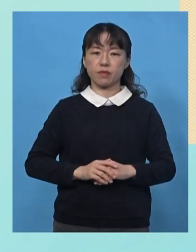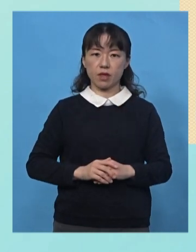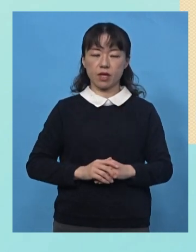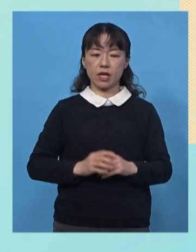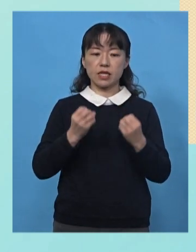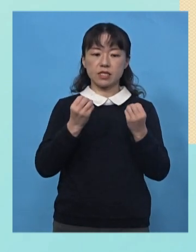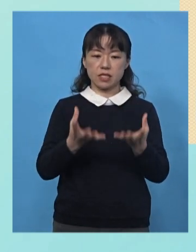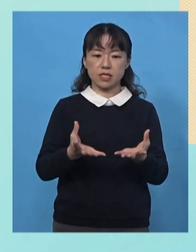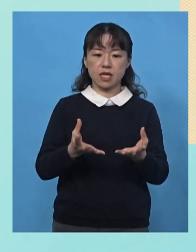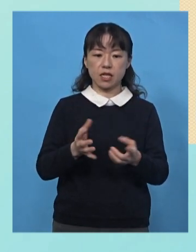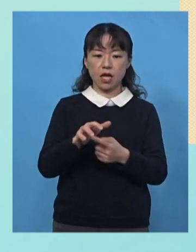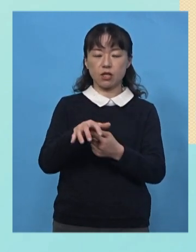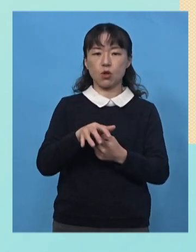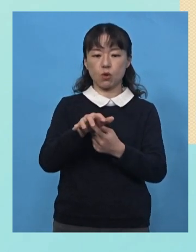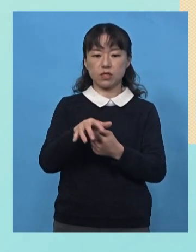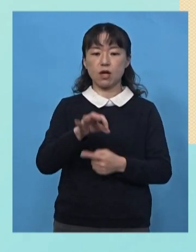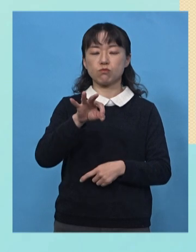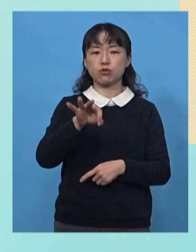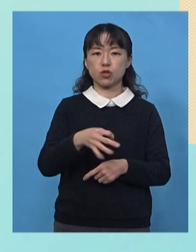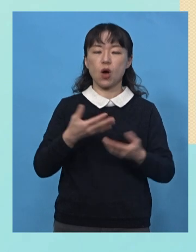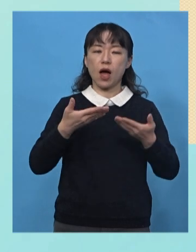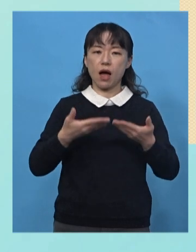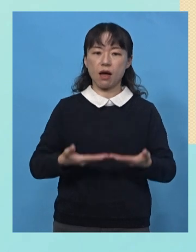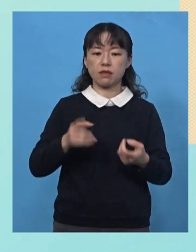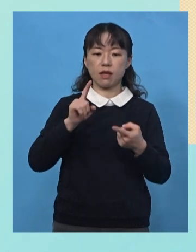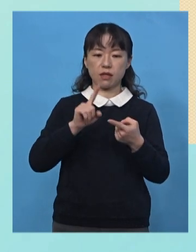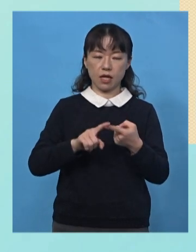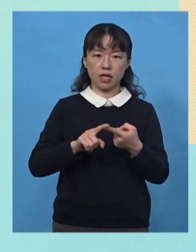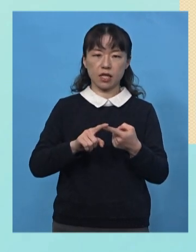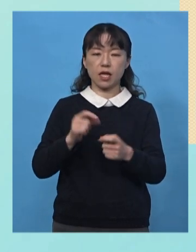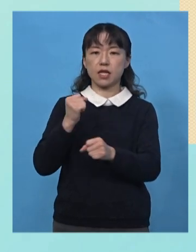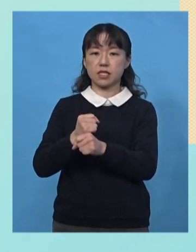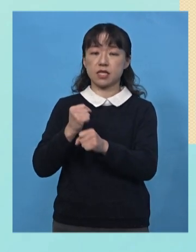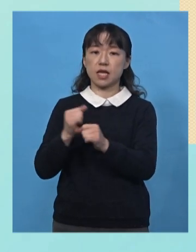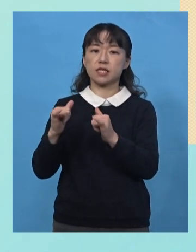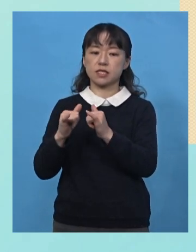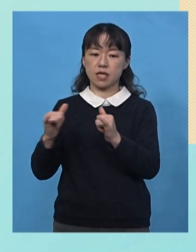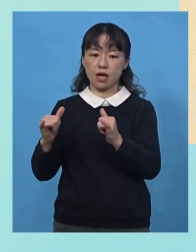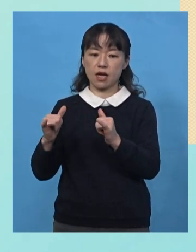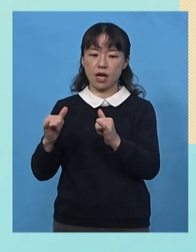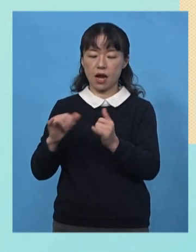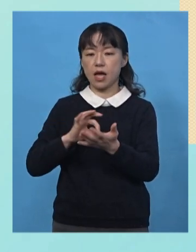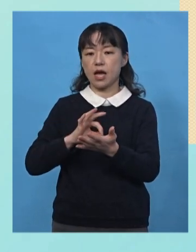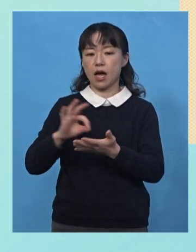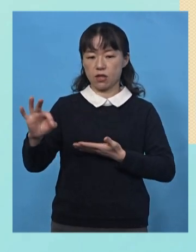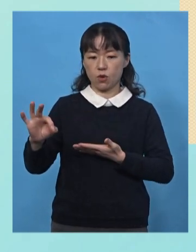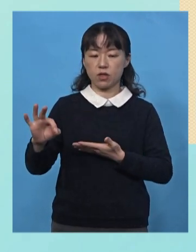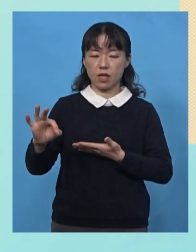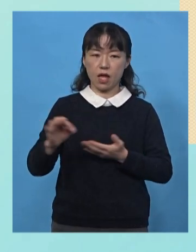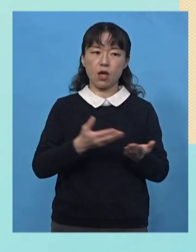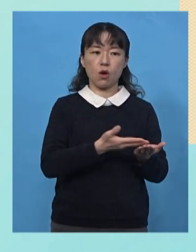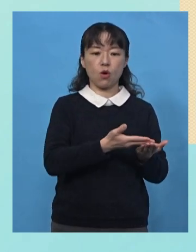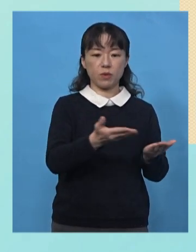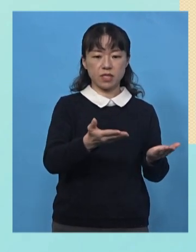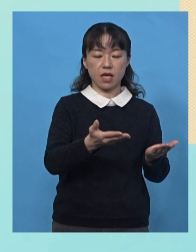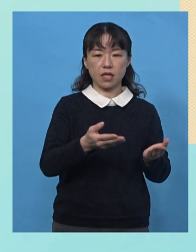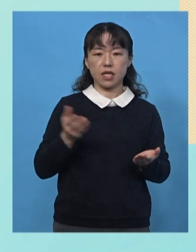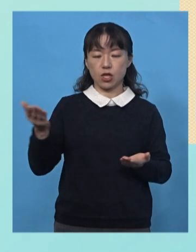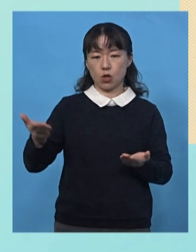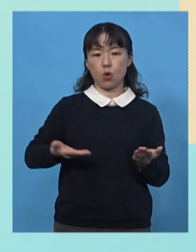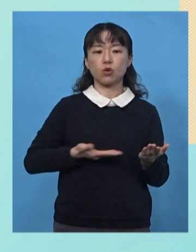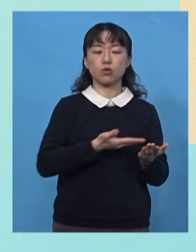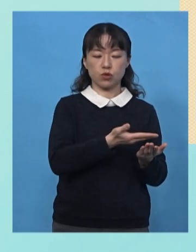な地場農産物を安定的に生産者から買い取ってスーパーや小売店